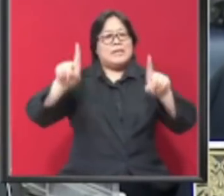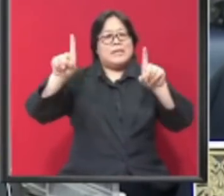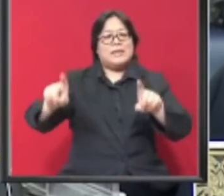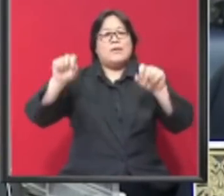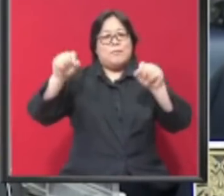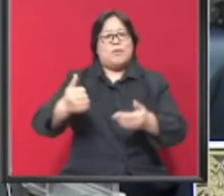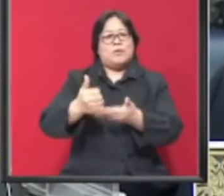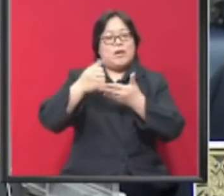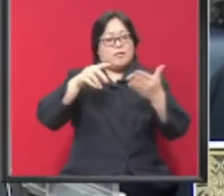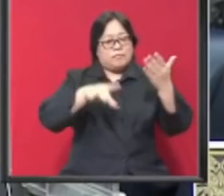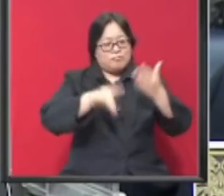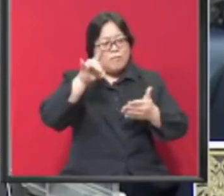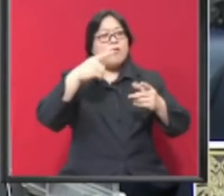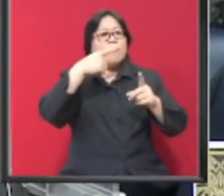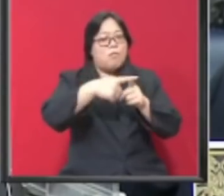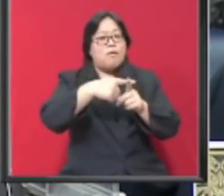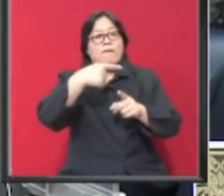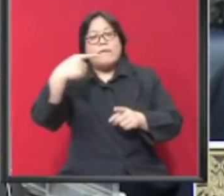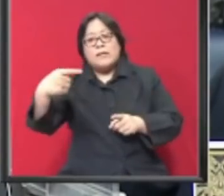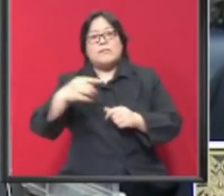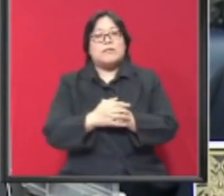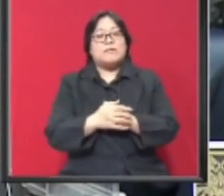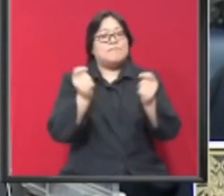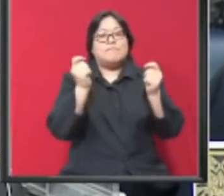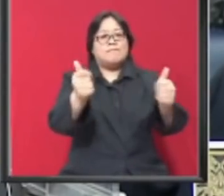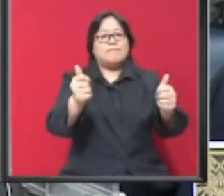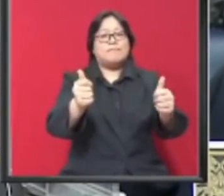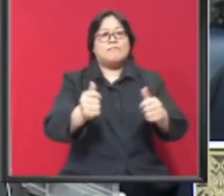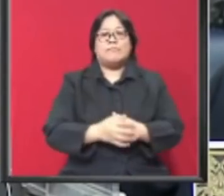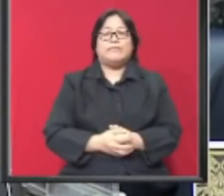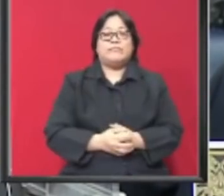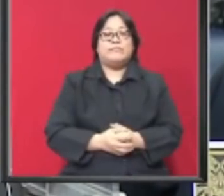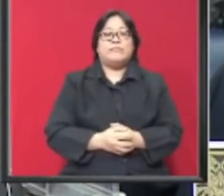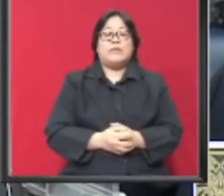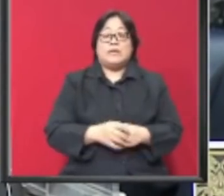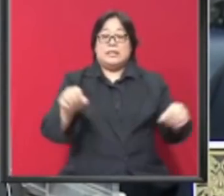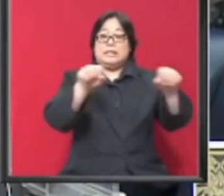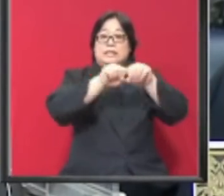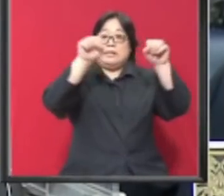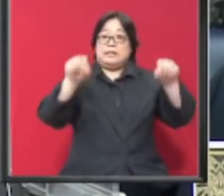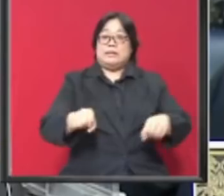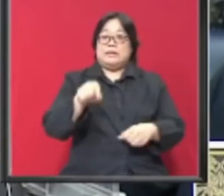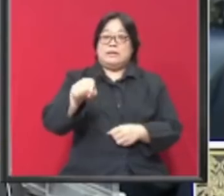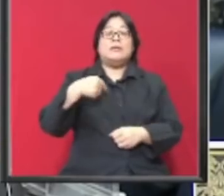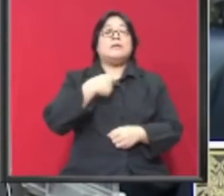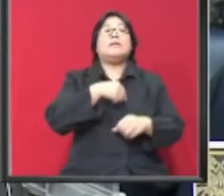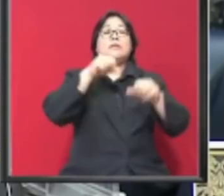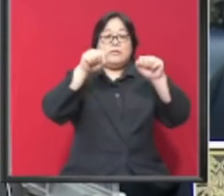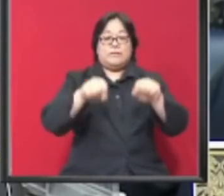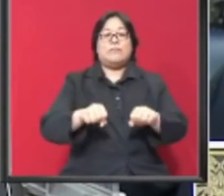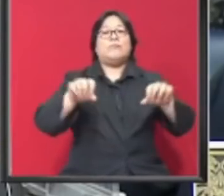beli Tentukan positif atau tidak dengan serta-merta dengan sistem ini kita beli